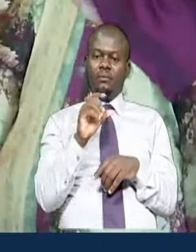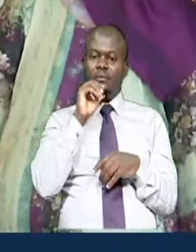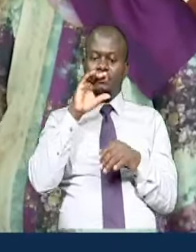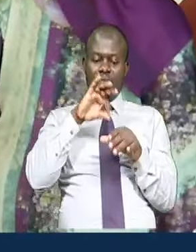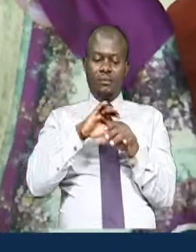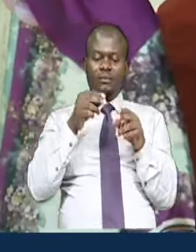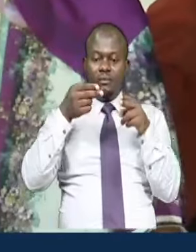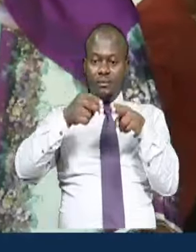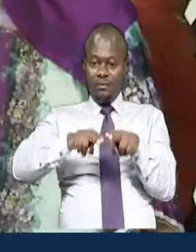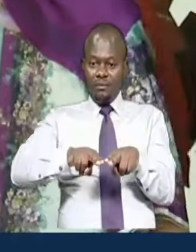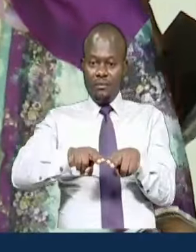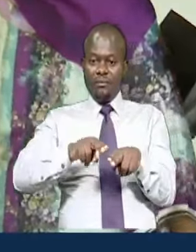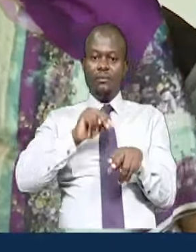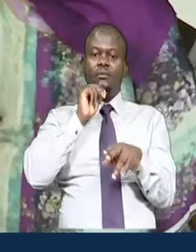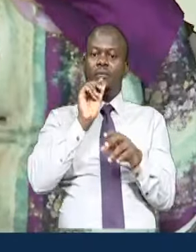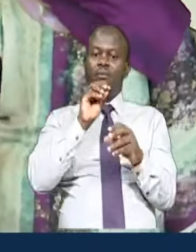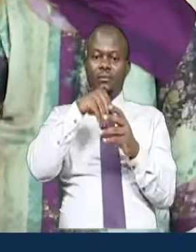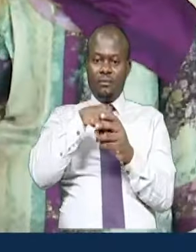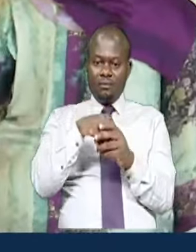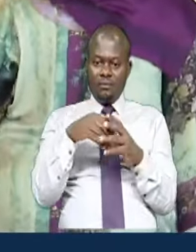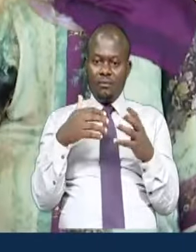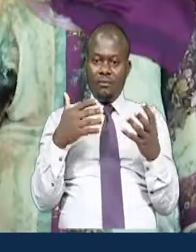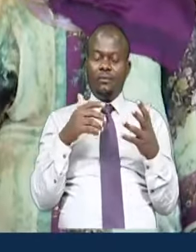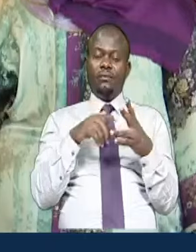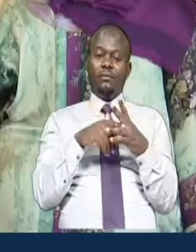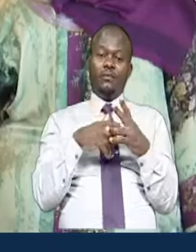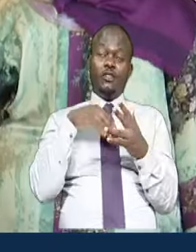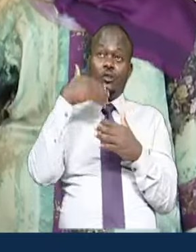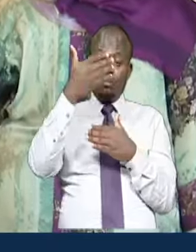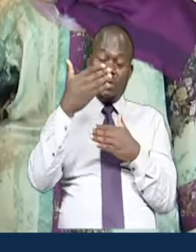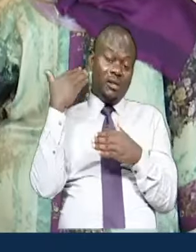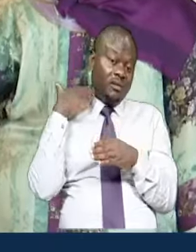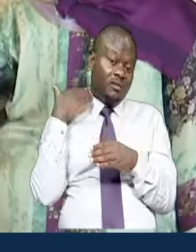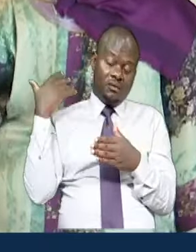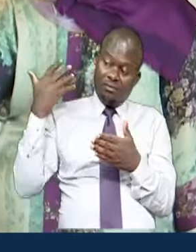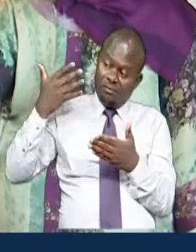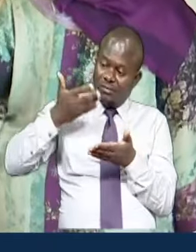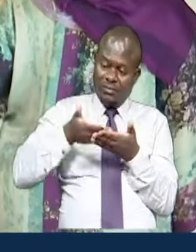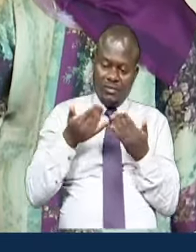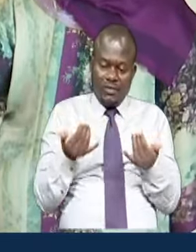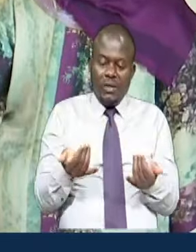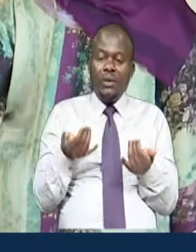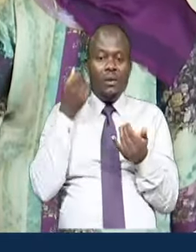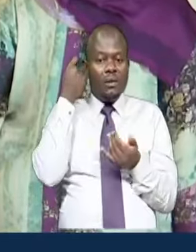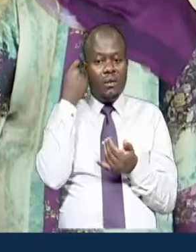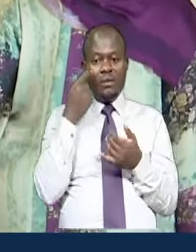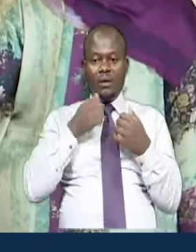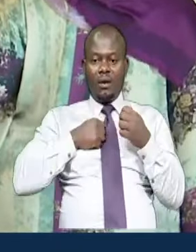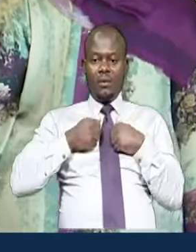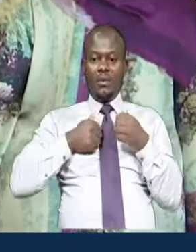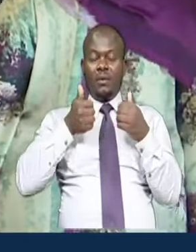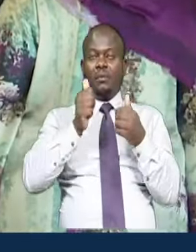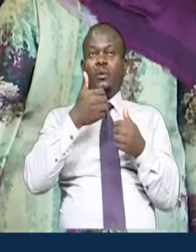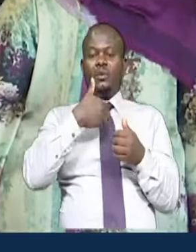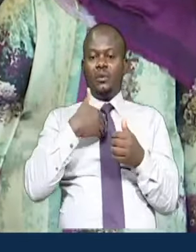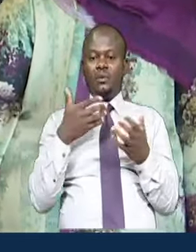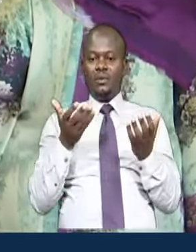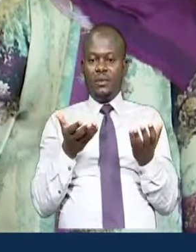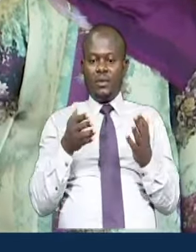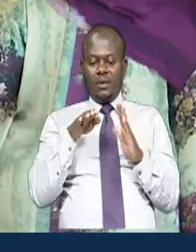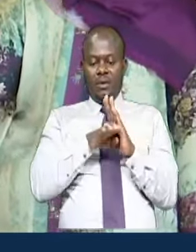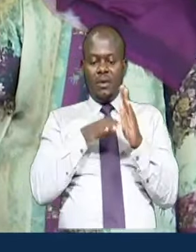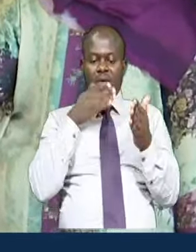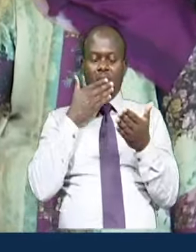yaba itigeze yitabira kuva Jenoside yarangira kugeza uyu munsi wa none. Bivuze rero uko abanyarwanda icyo batwitegaho ni uko gahunda